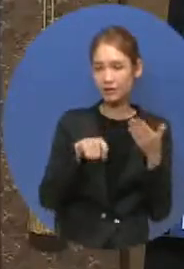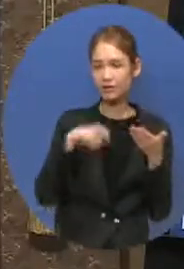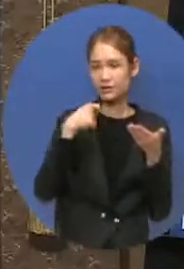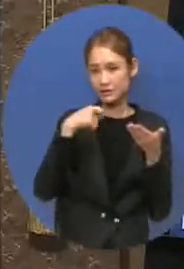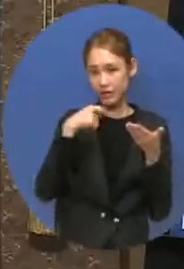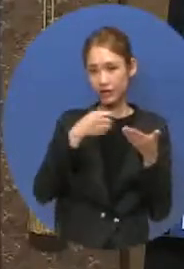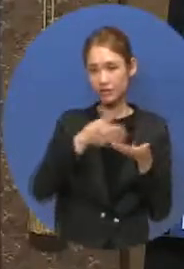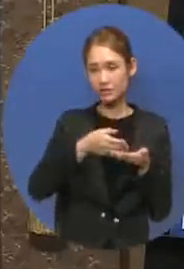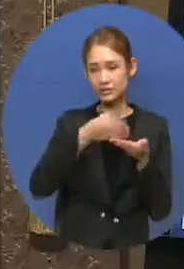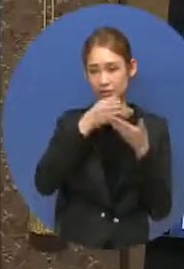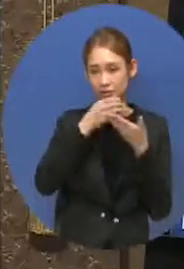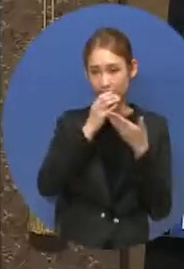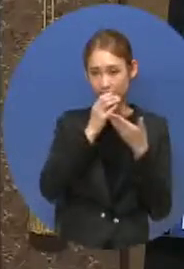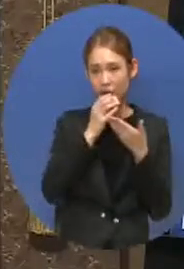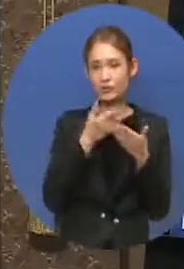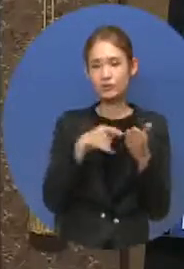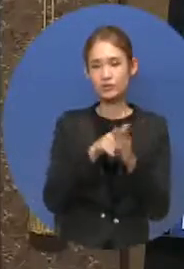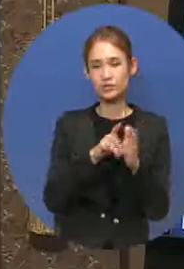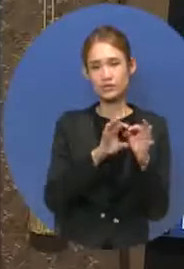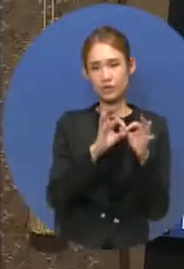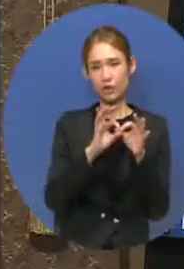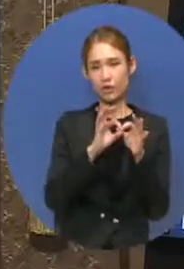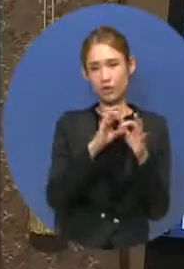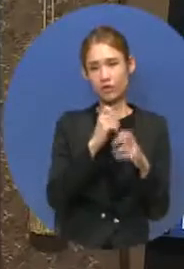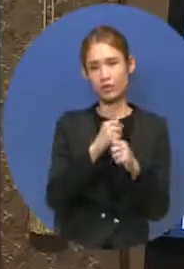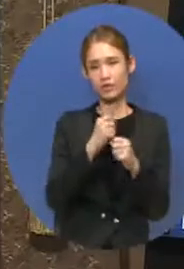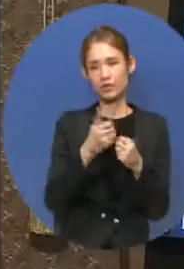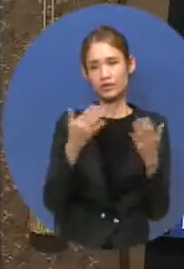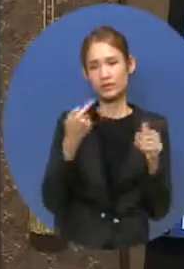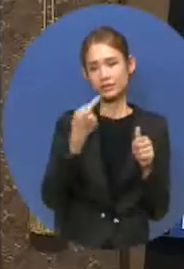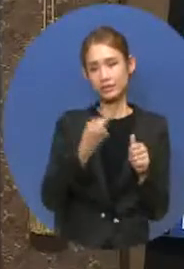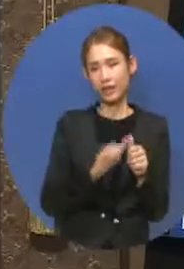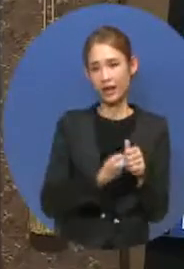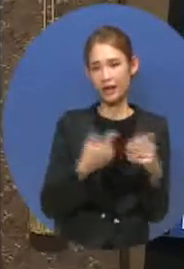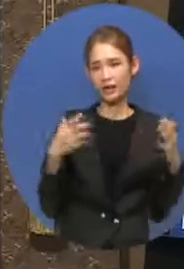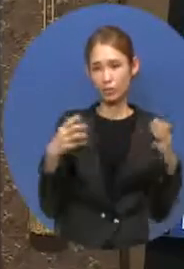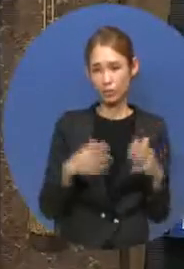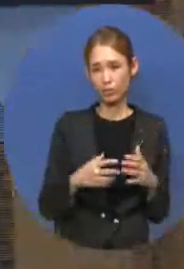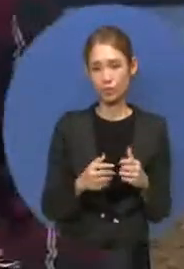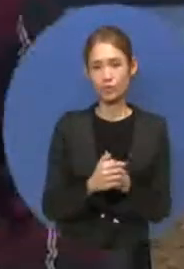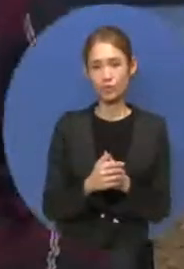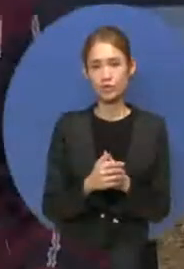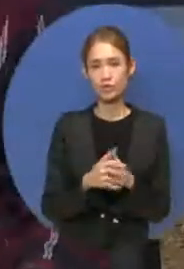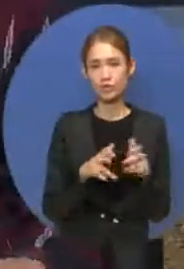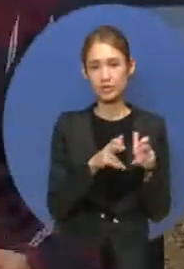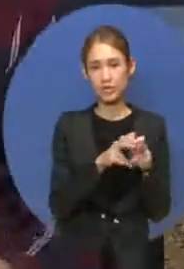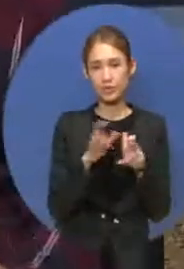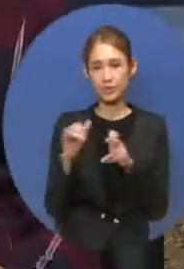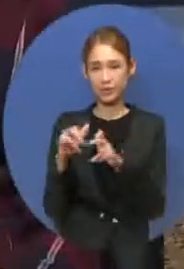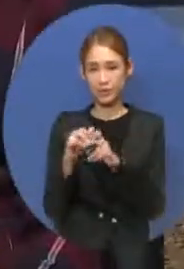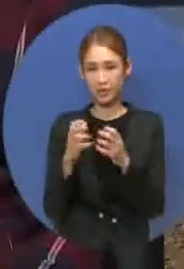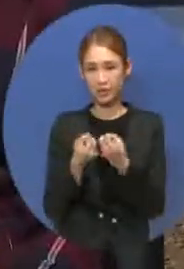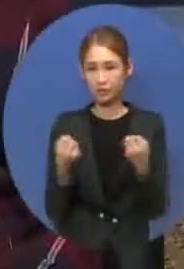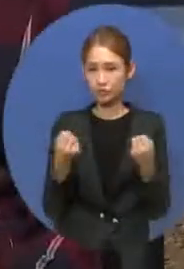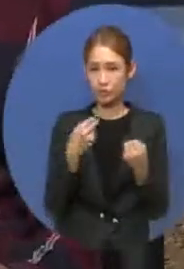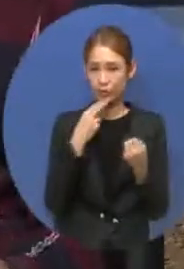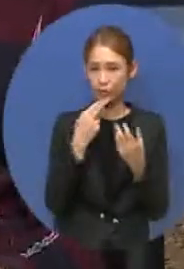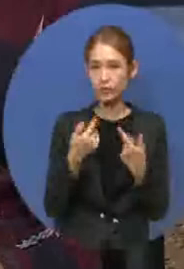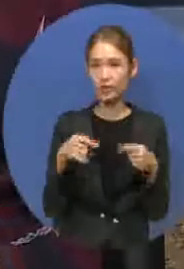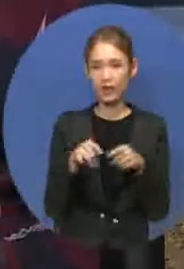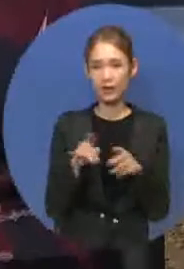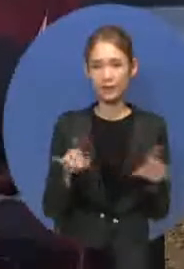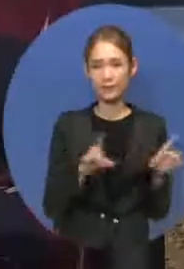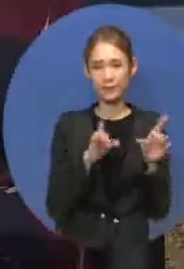차 마실 수 있도록 저희가 연결고리를 만들어 드리는 네. 자연스러운 모임인 그러면 것이고요. 그러면 장애인, 비장애인 구분 없이 모두가 함께 어울리는